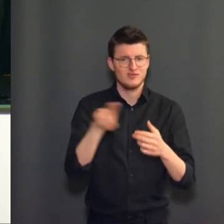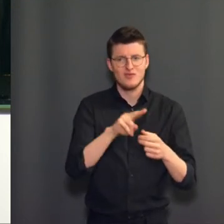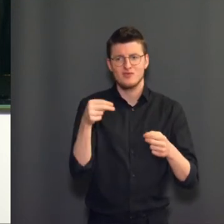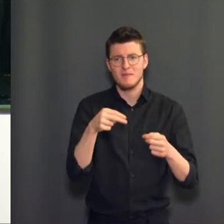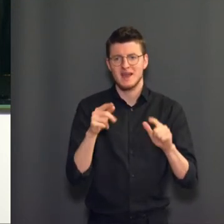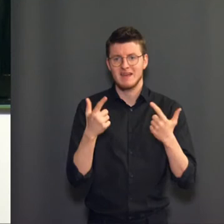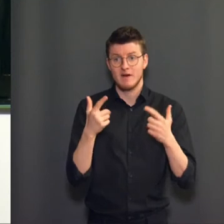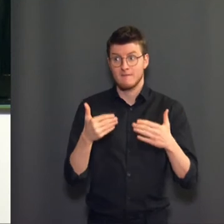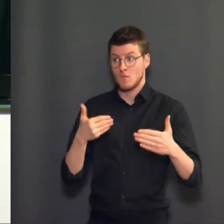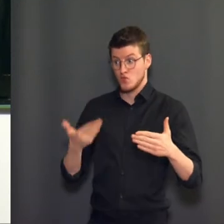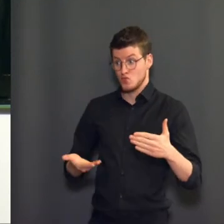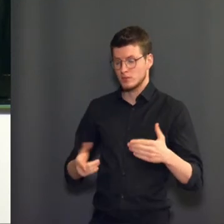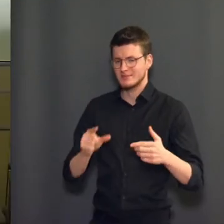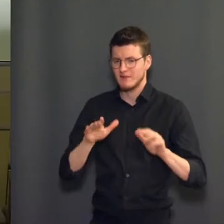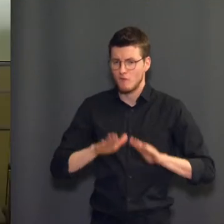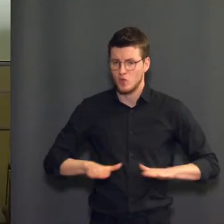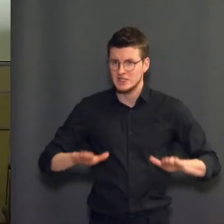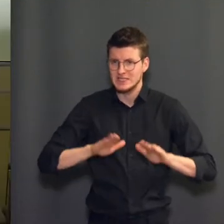u voor uw aandacht.